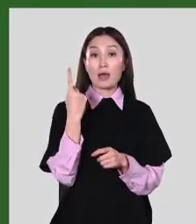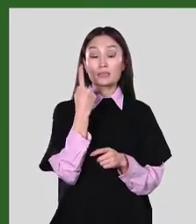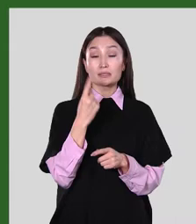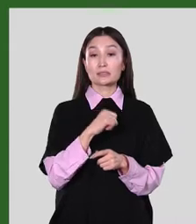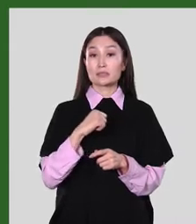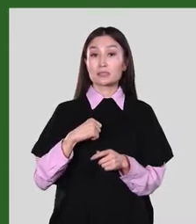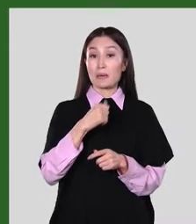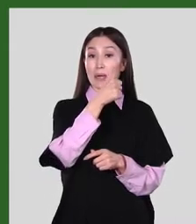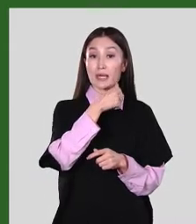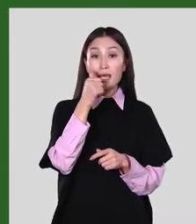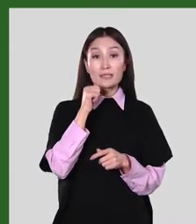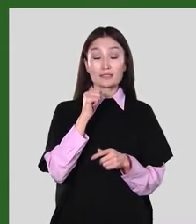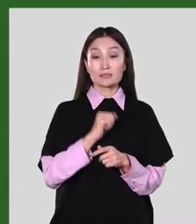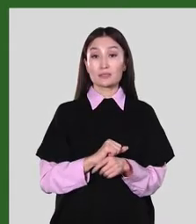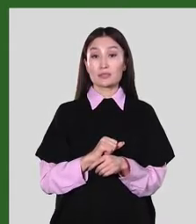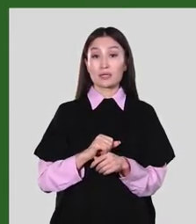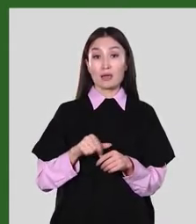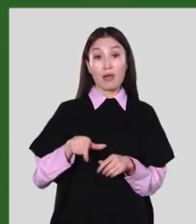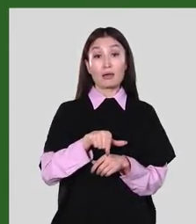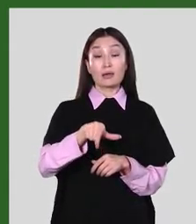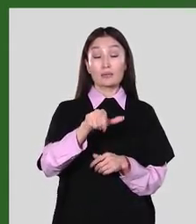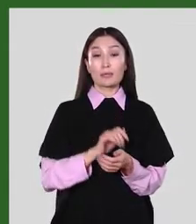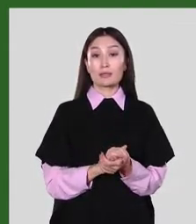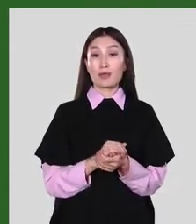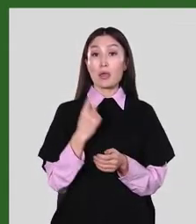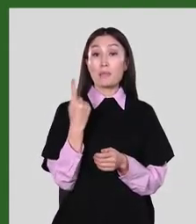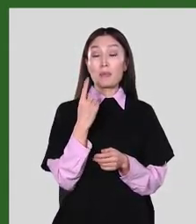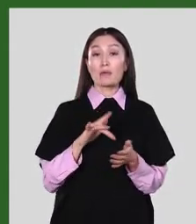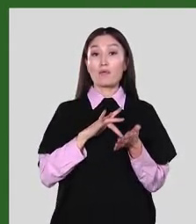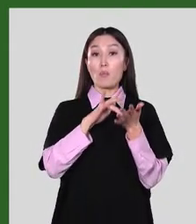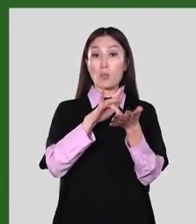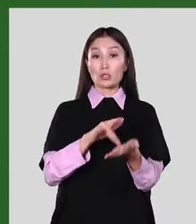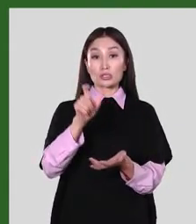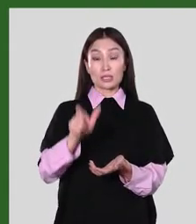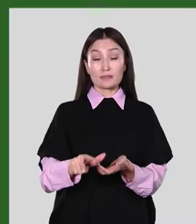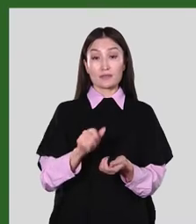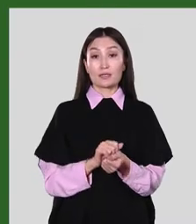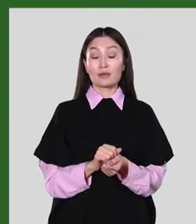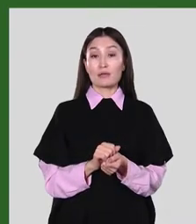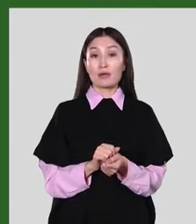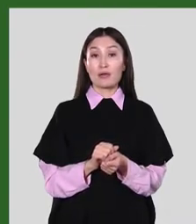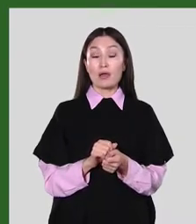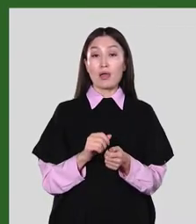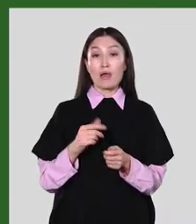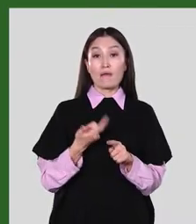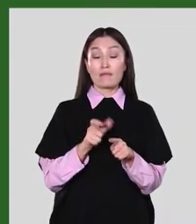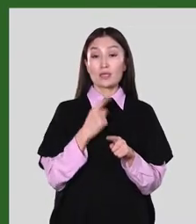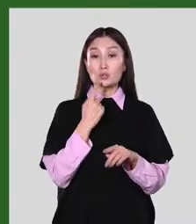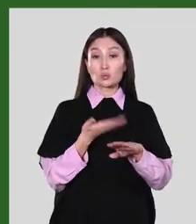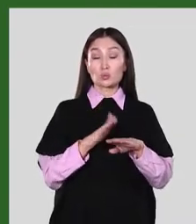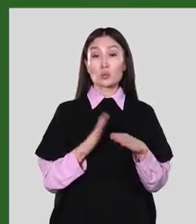таинственных объектов первым путешественникам проникшим в эти